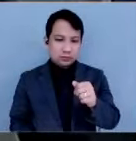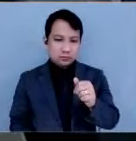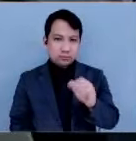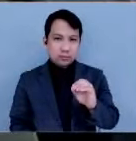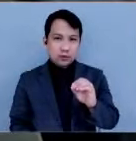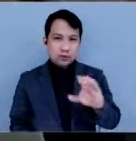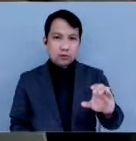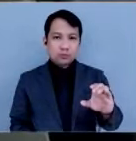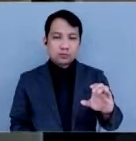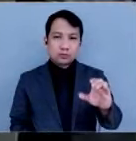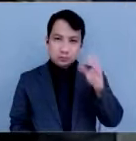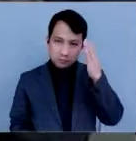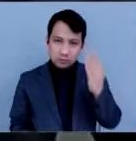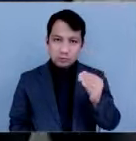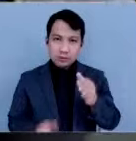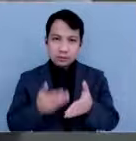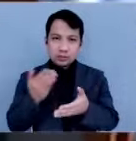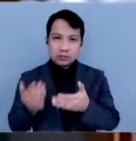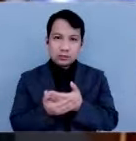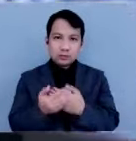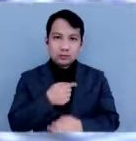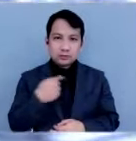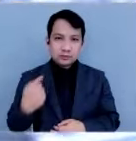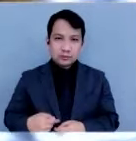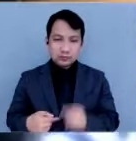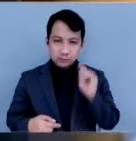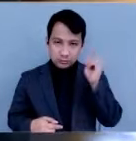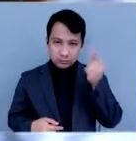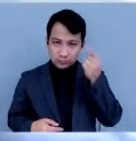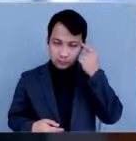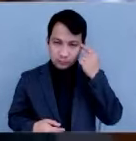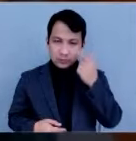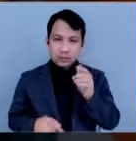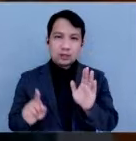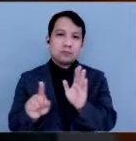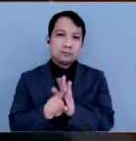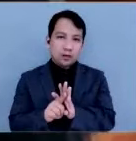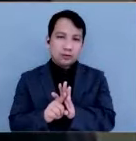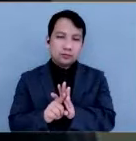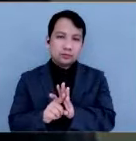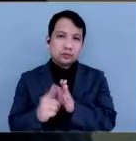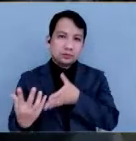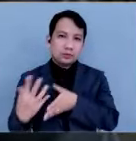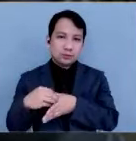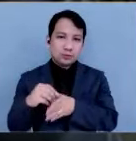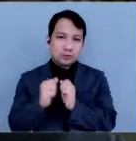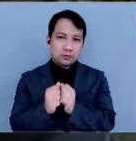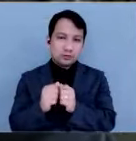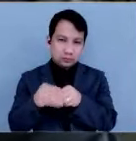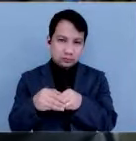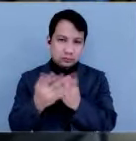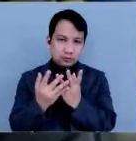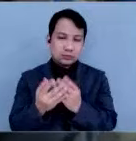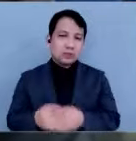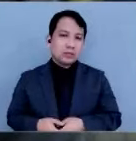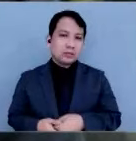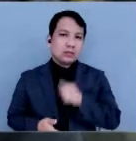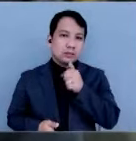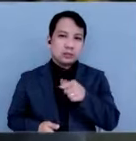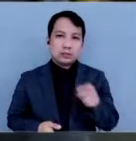umaasa silang kakasuhan sila ng Chinese government. Illegal kasi sa China ang makilahok sa gambling o sugal. Hindi nga sila kinukonsider na